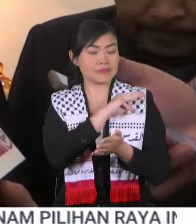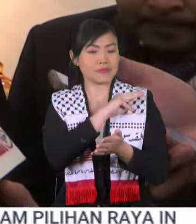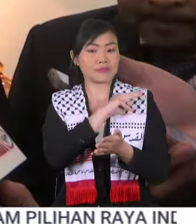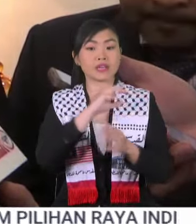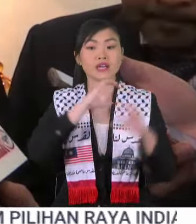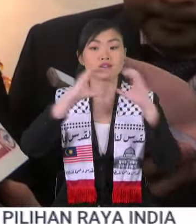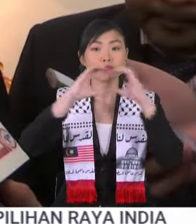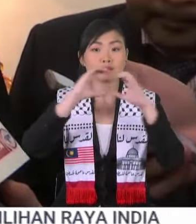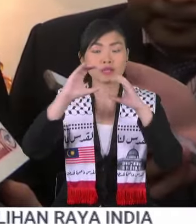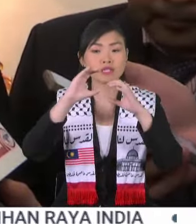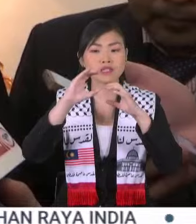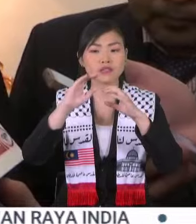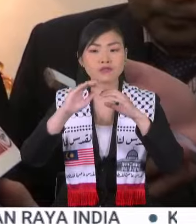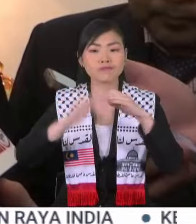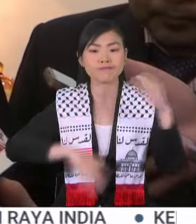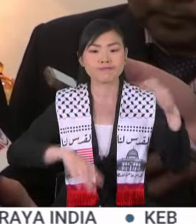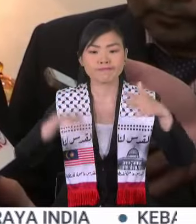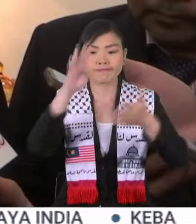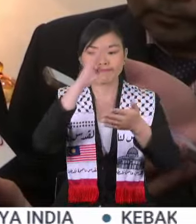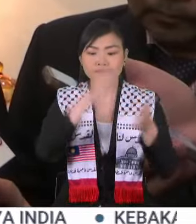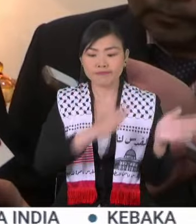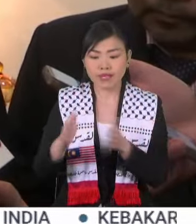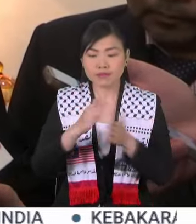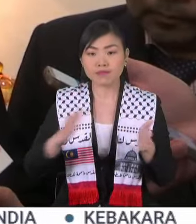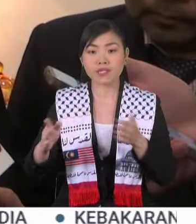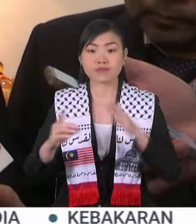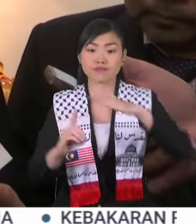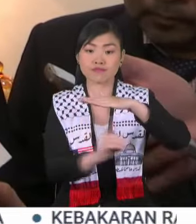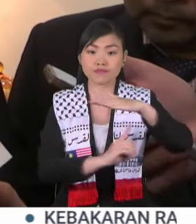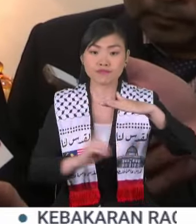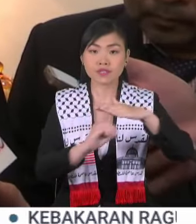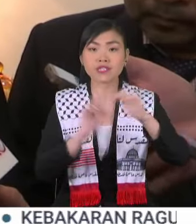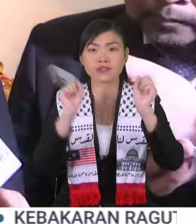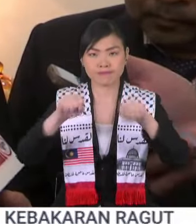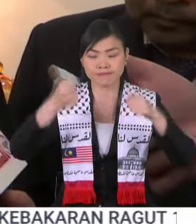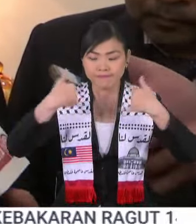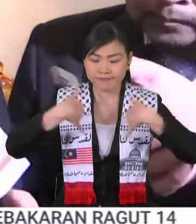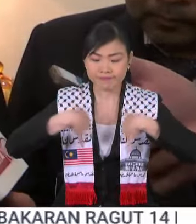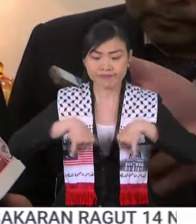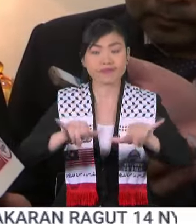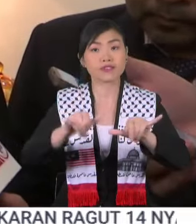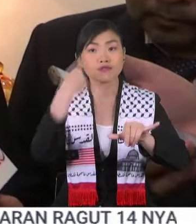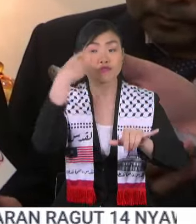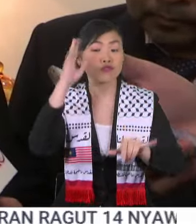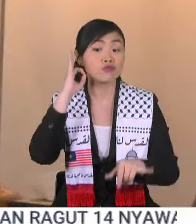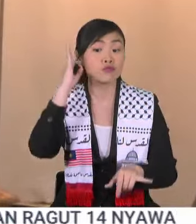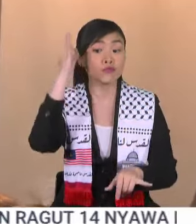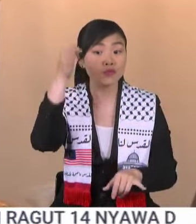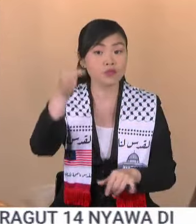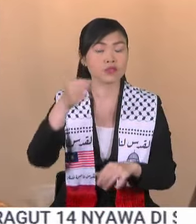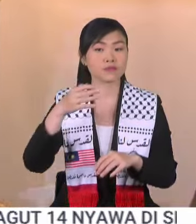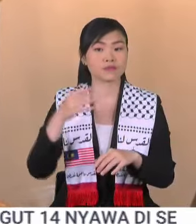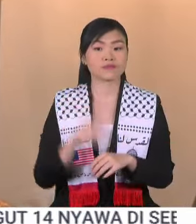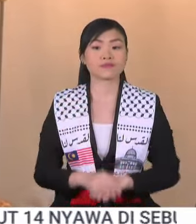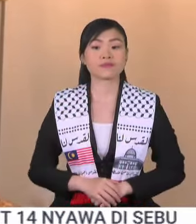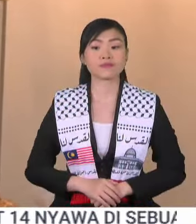juga kerajaan merangka beberapa dasar yang mapan, sustainable untuk masa depan media.